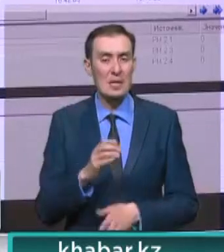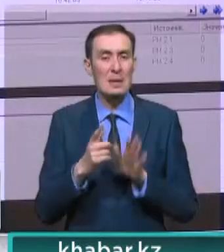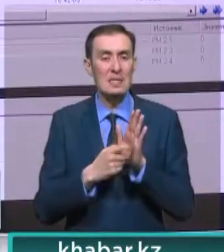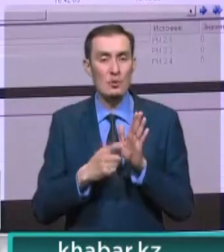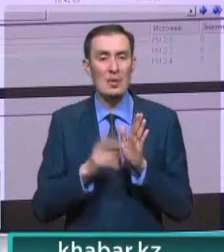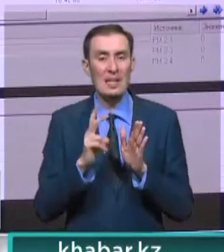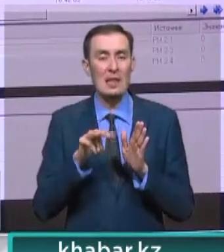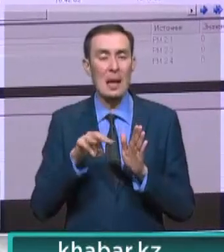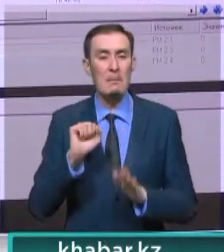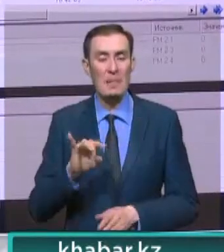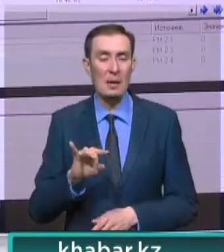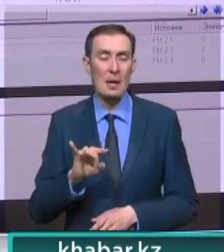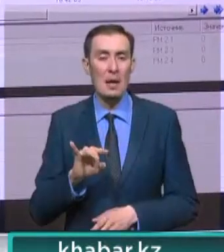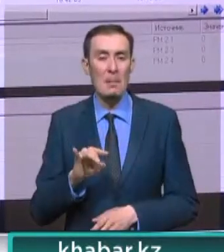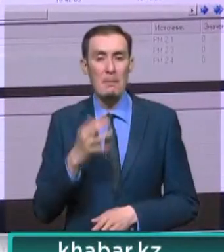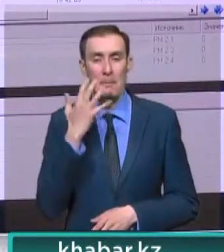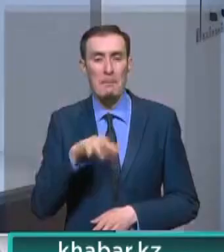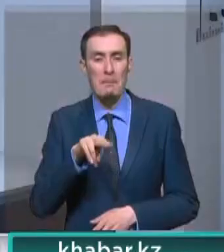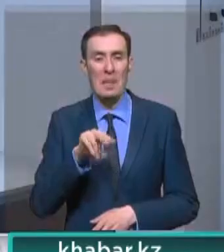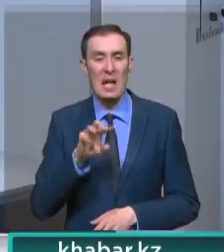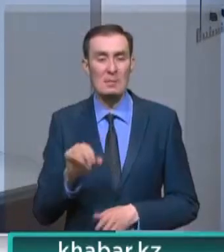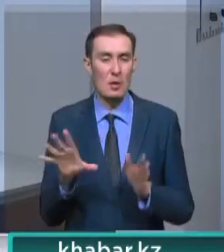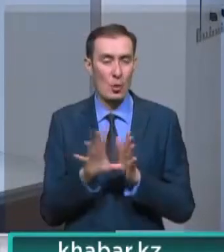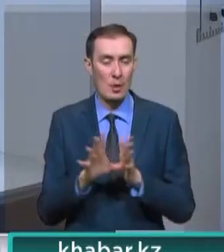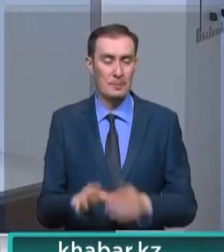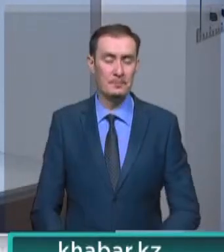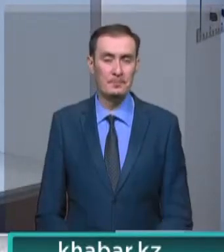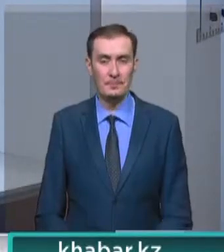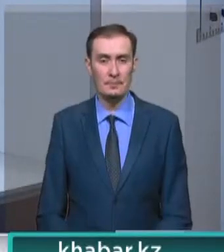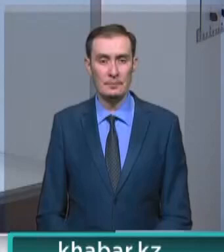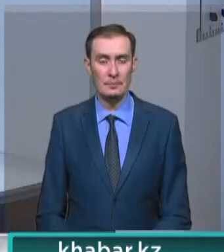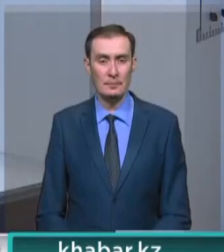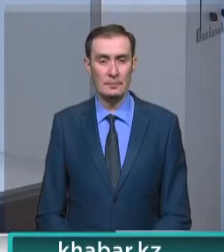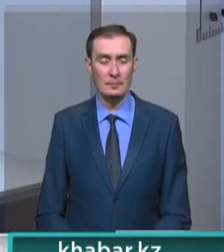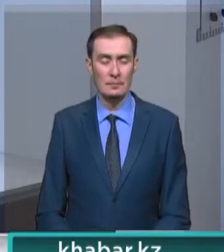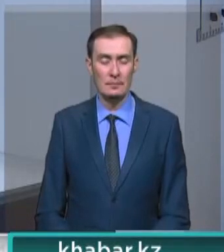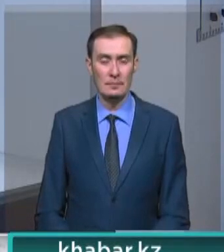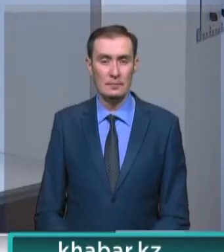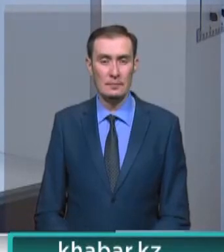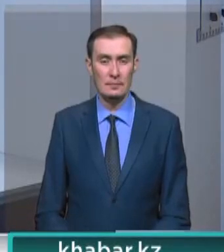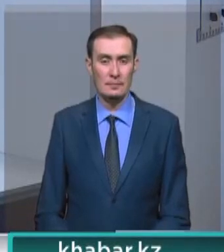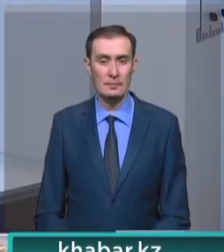кА плазменного тока. Тимур Казагулов, Нурлан Малгельдинов, Дулат Интибеков. Итоги дня. Семей.